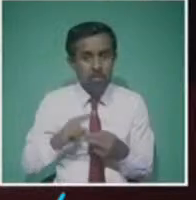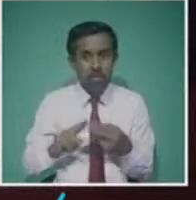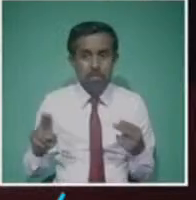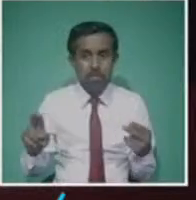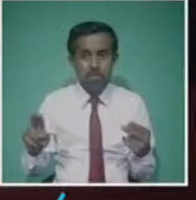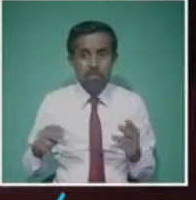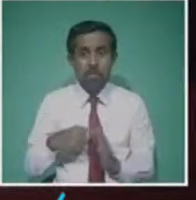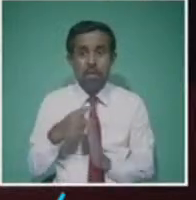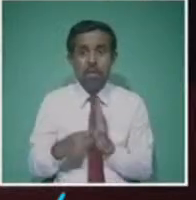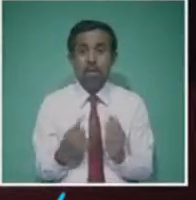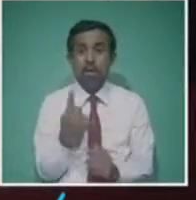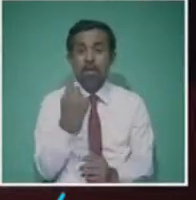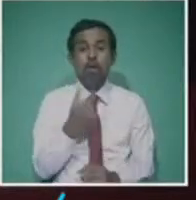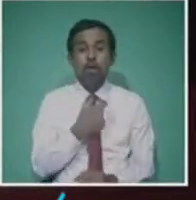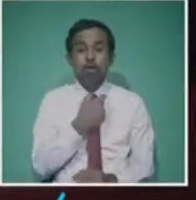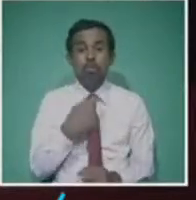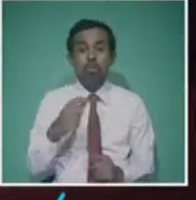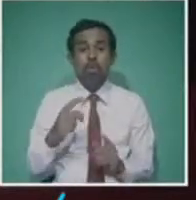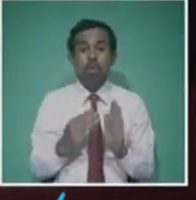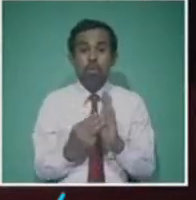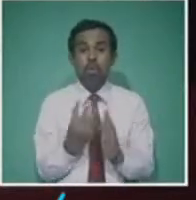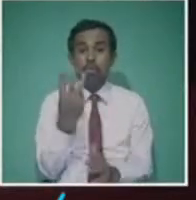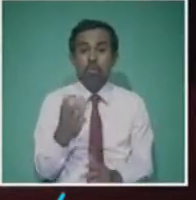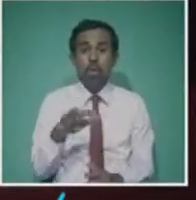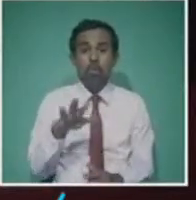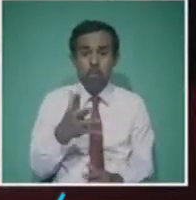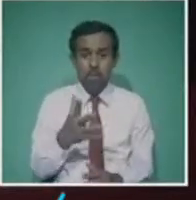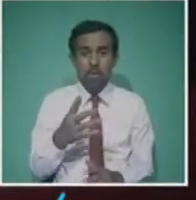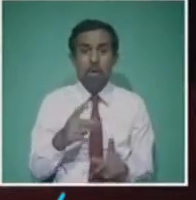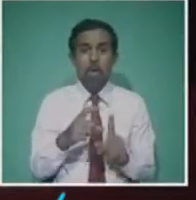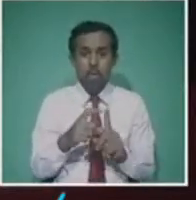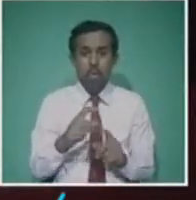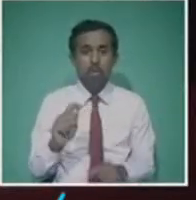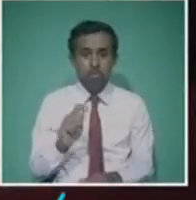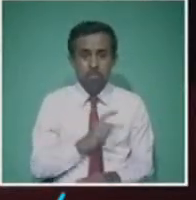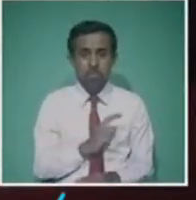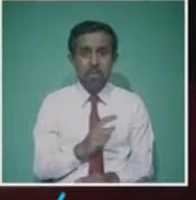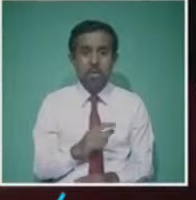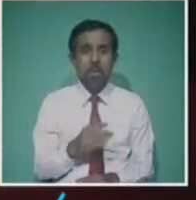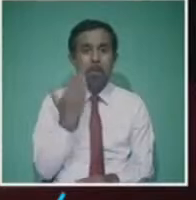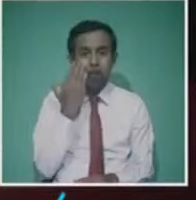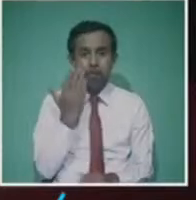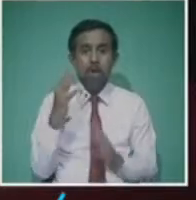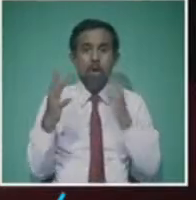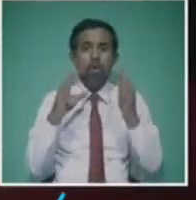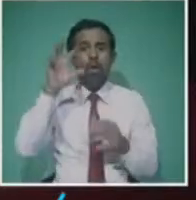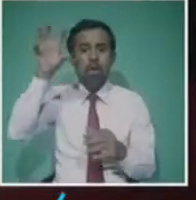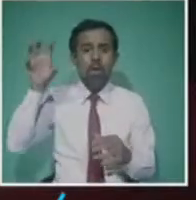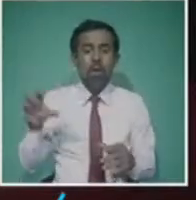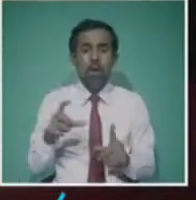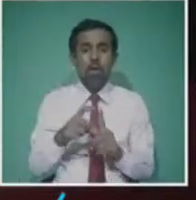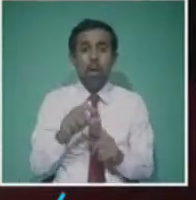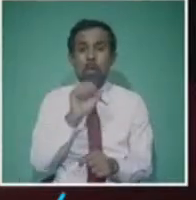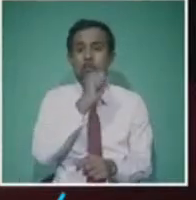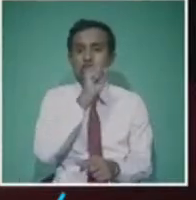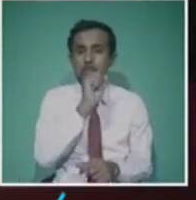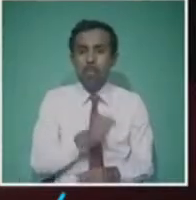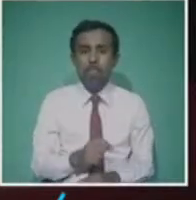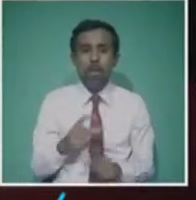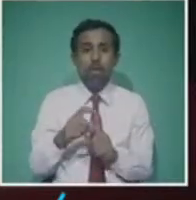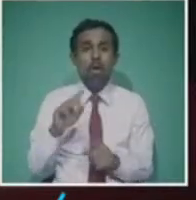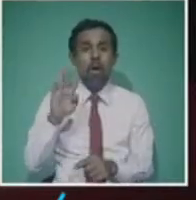මේ රටේ ඒක පුද්ගල ආදායම ඩොලර් 3500ක් කියලා කියනවා ඒකෙන්ම තේරෙනවා ලෝකයේ අනිත් රටවල් ඩොලර් 50000යි